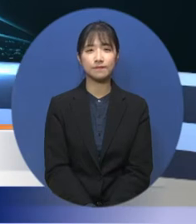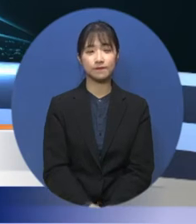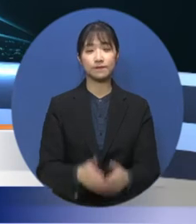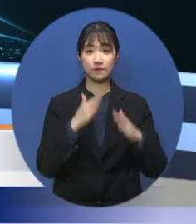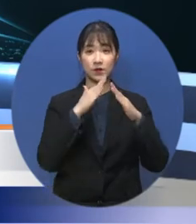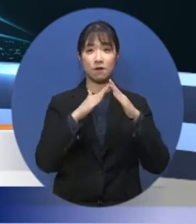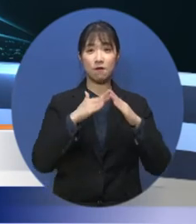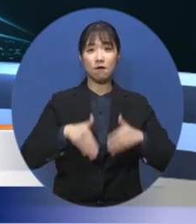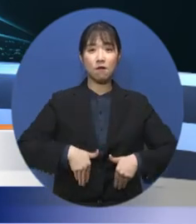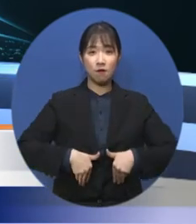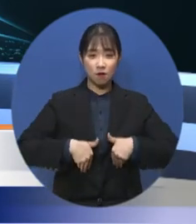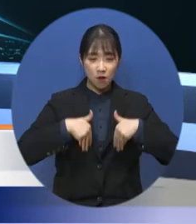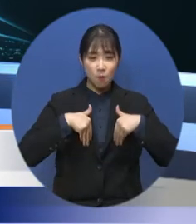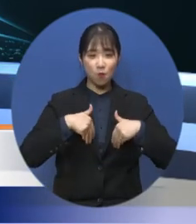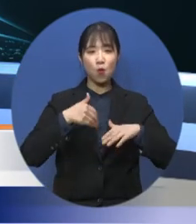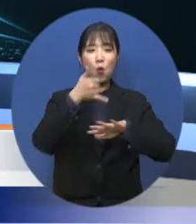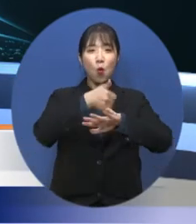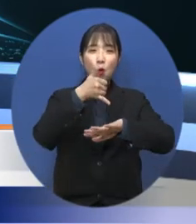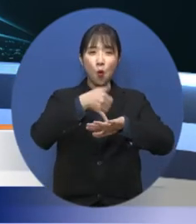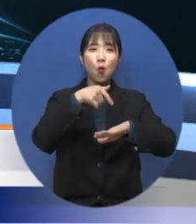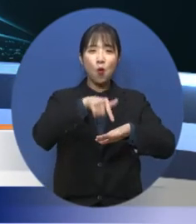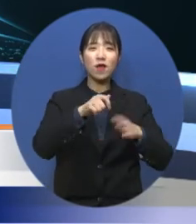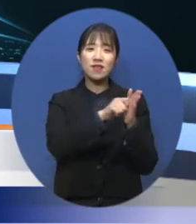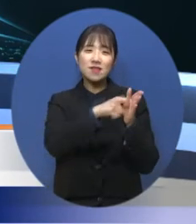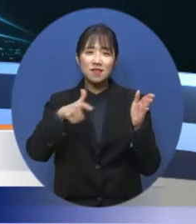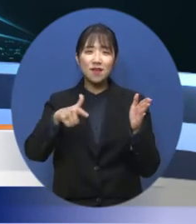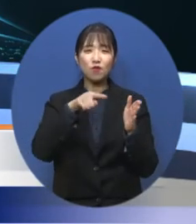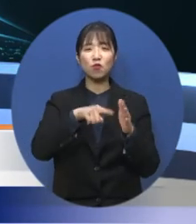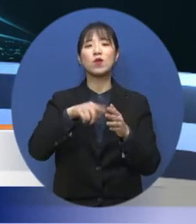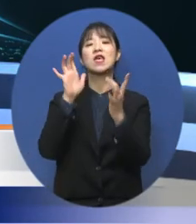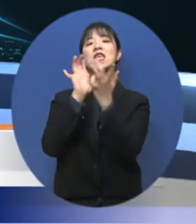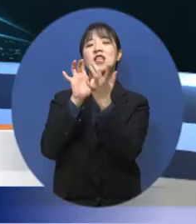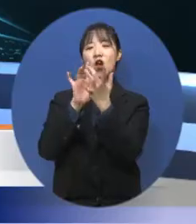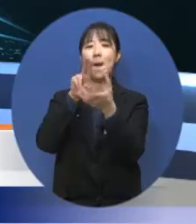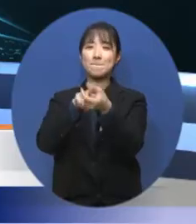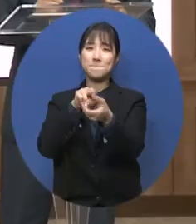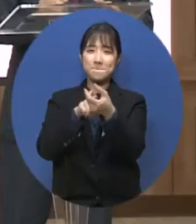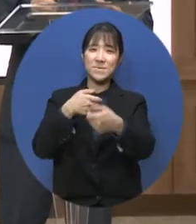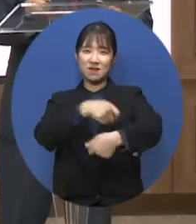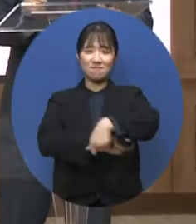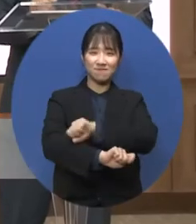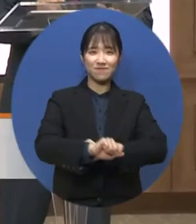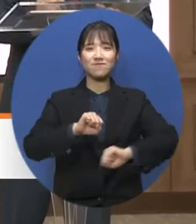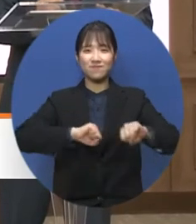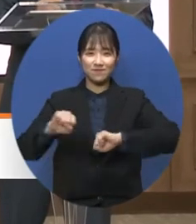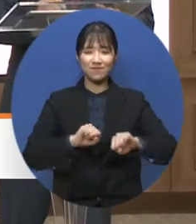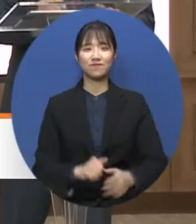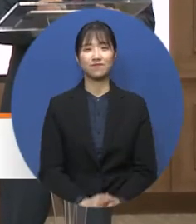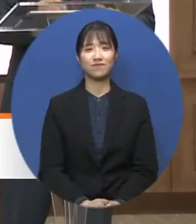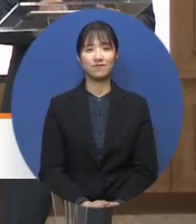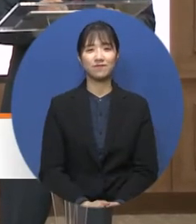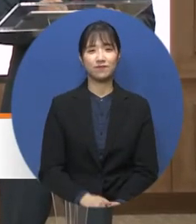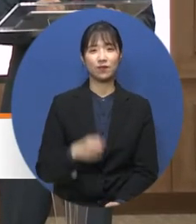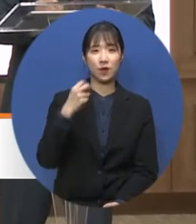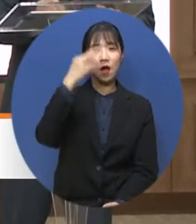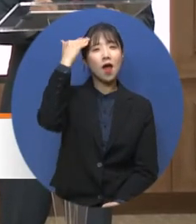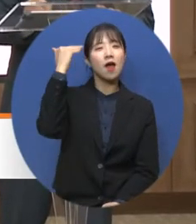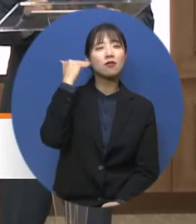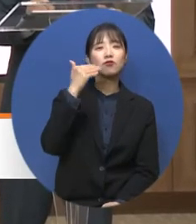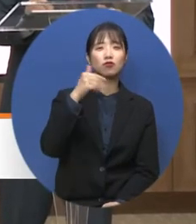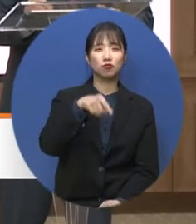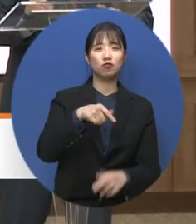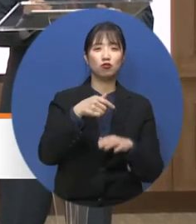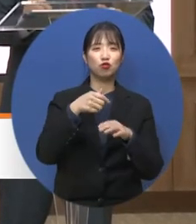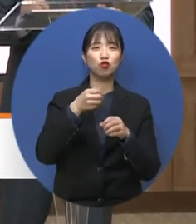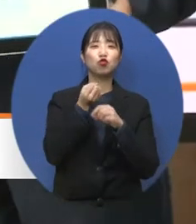전라남도가 농 특산물에 온라인 판로 확대에 2 8 벗고 나서 입니다 전라남도와 한국 농수산